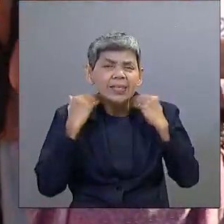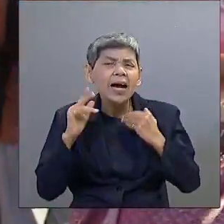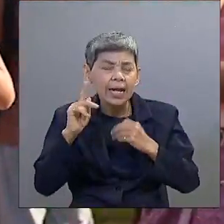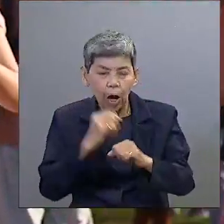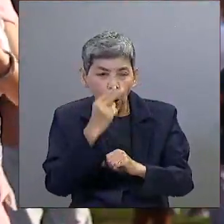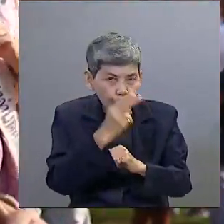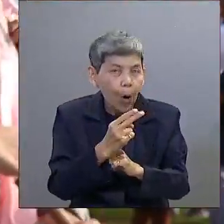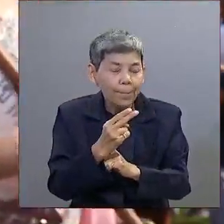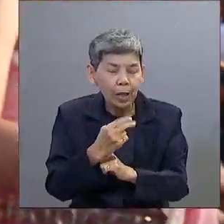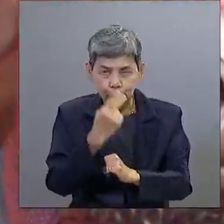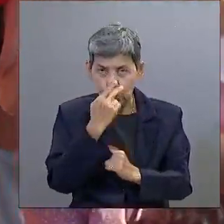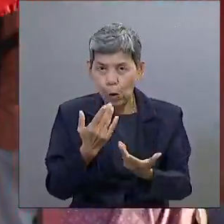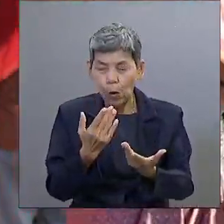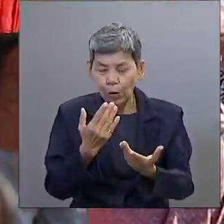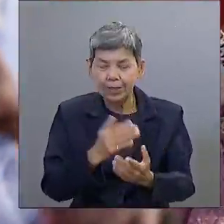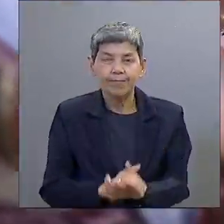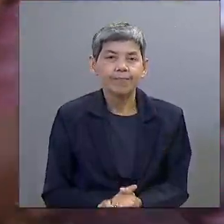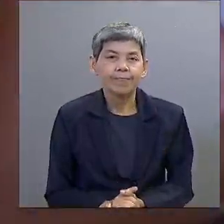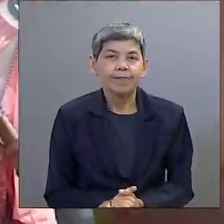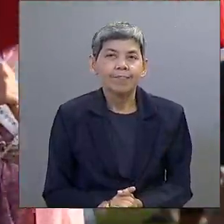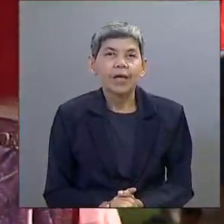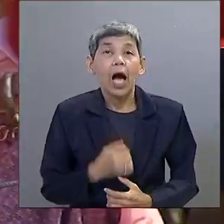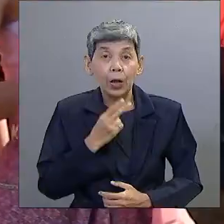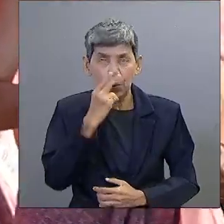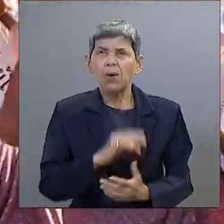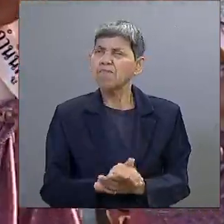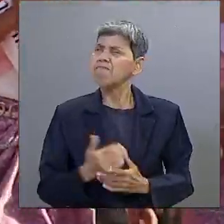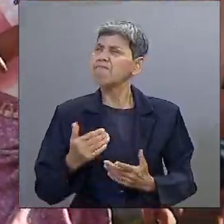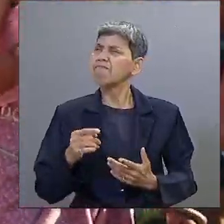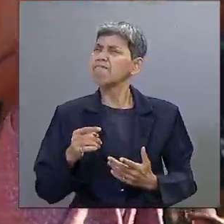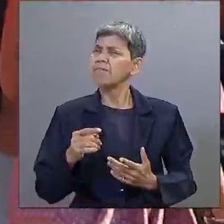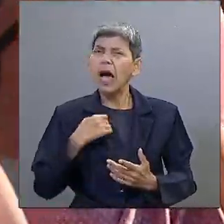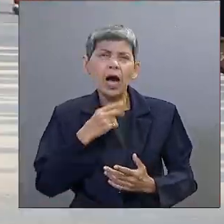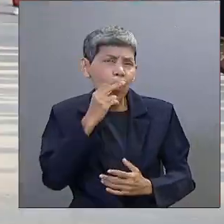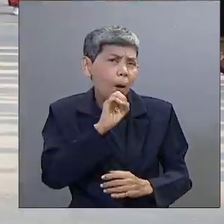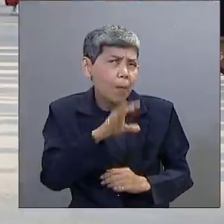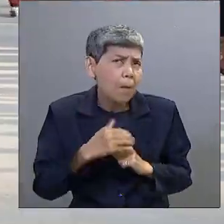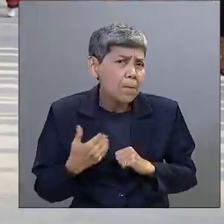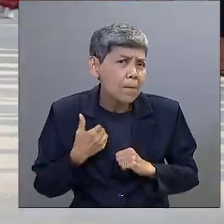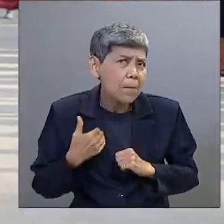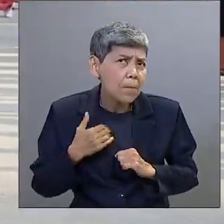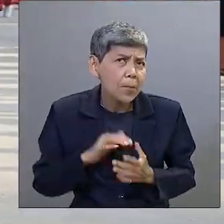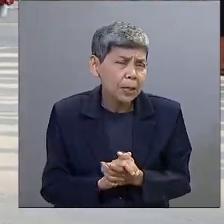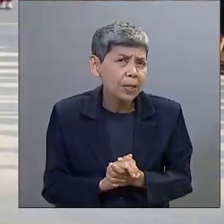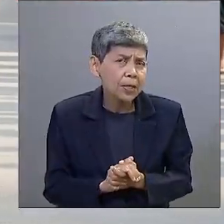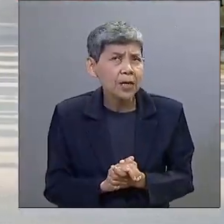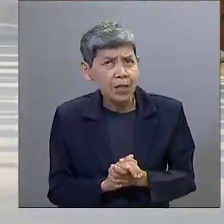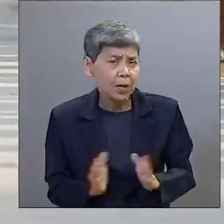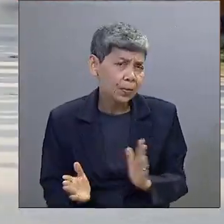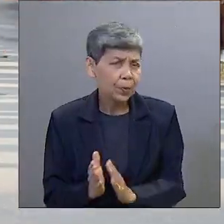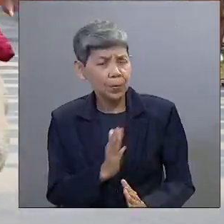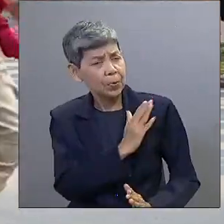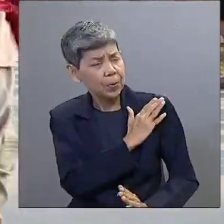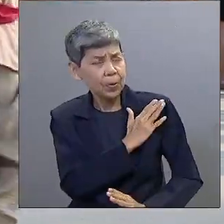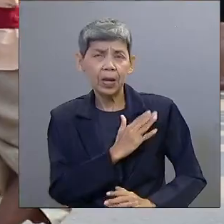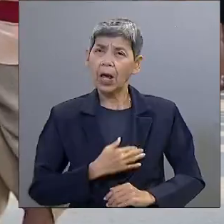บรรยากาศที่นั่นเดี๋ยวมาฝากคุณผู้ชมกันอีกรอบหนึ่งด้วยเห็นว่าน่าจะเป็นแอบสปอยได้ไหมเนี่ยว่าจะมีสด 4G ไหมจ